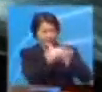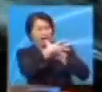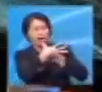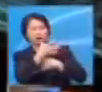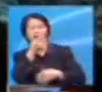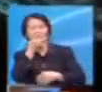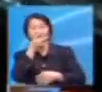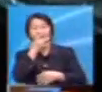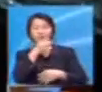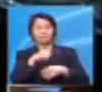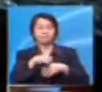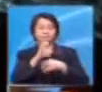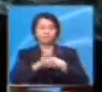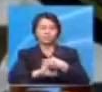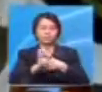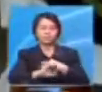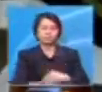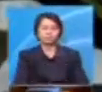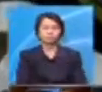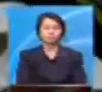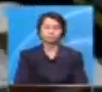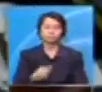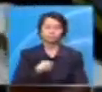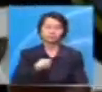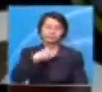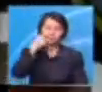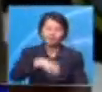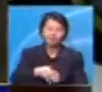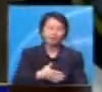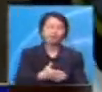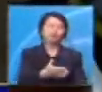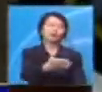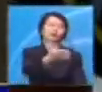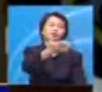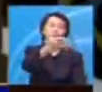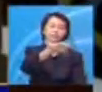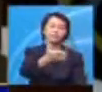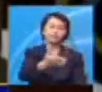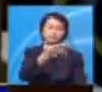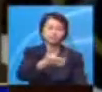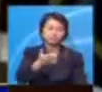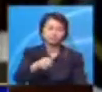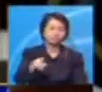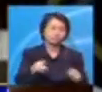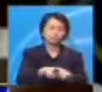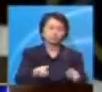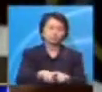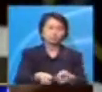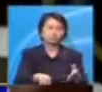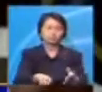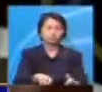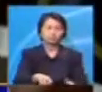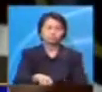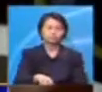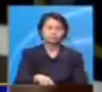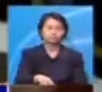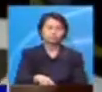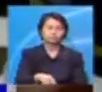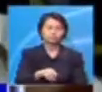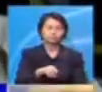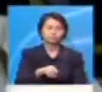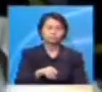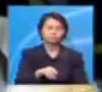serpian kaca Saya rasa begitu kesanlah benda-benda begini perkaran ni macam tak tak